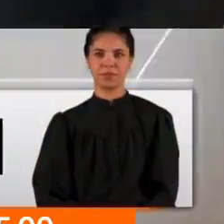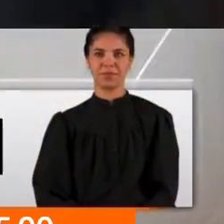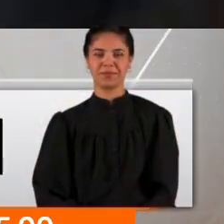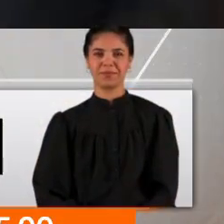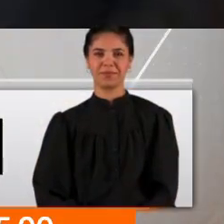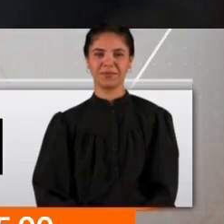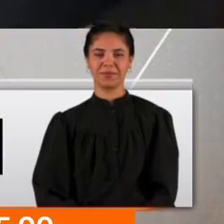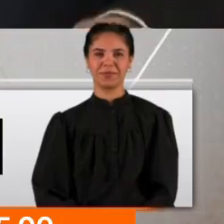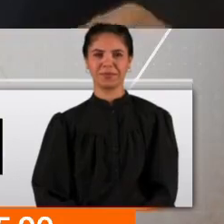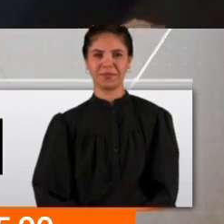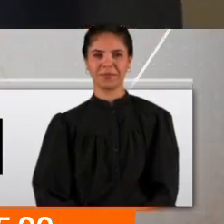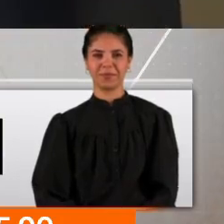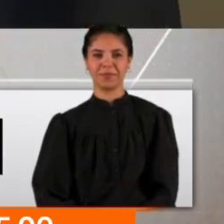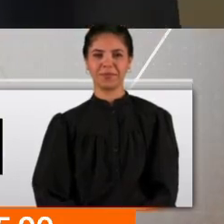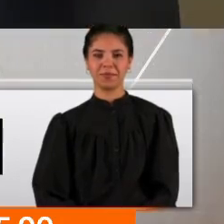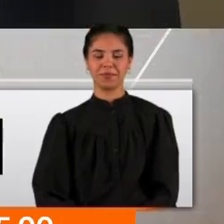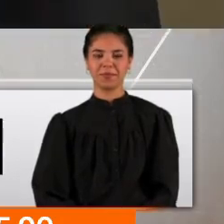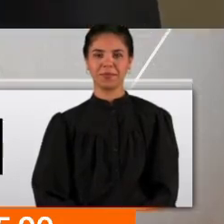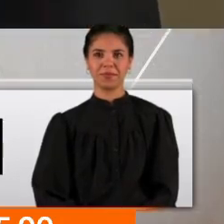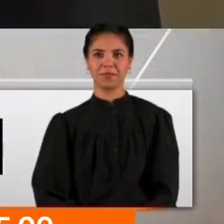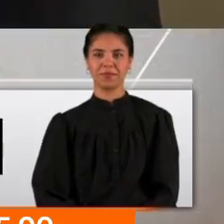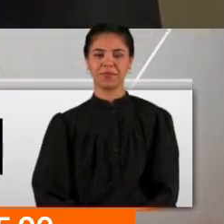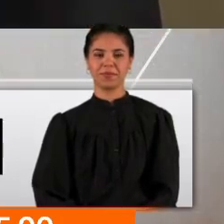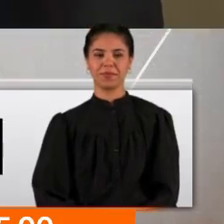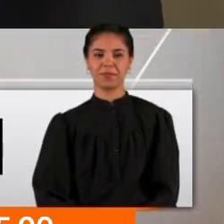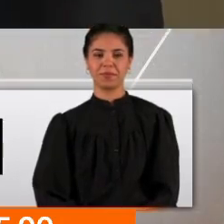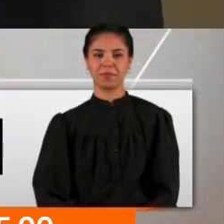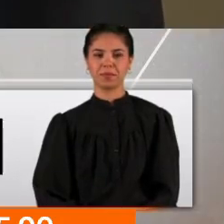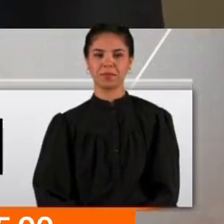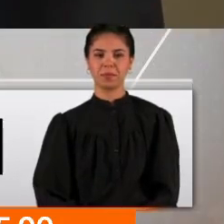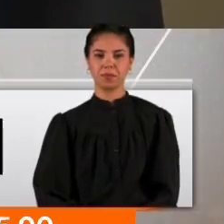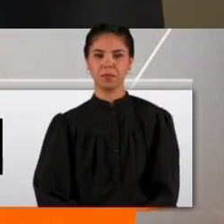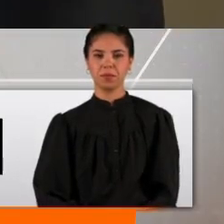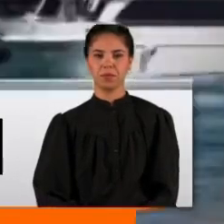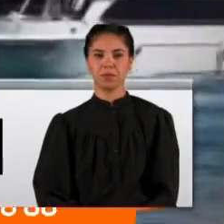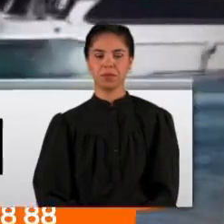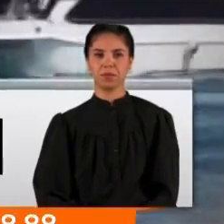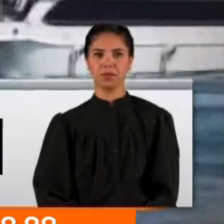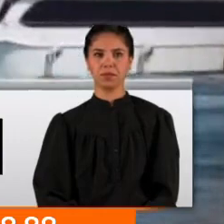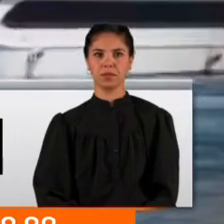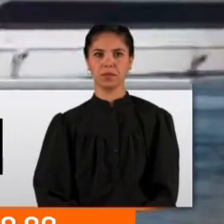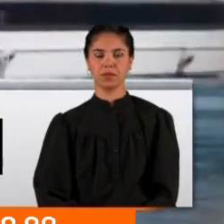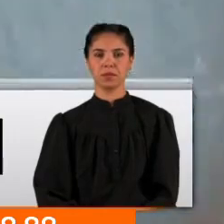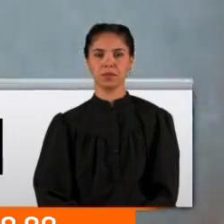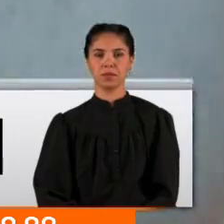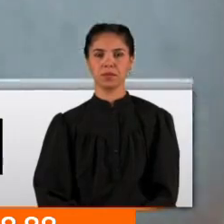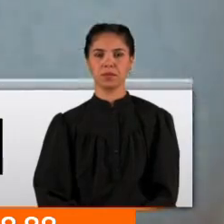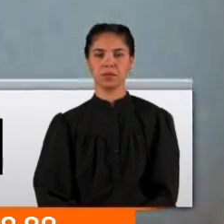Sayın putin'in Tabii haklı olduğu bir konu var Tanrılar maalesef zengin ülkelere gidiyor